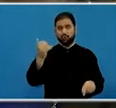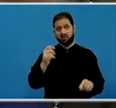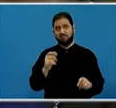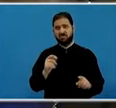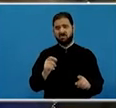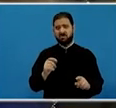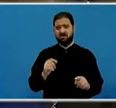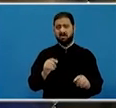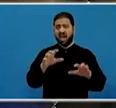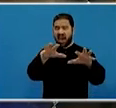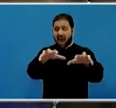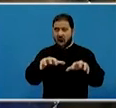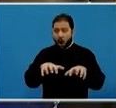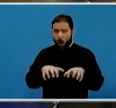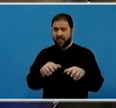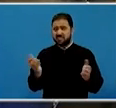destul de